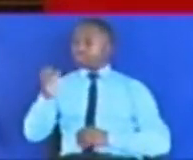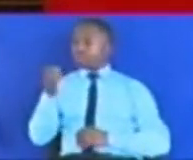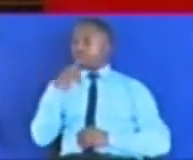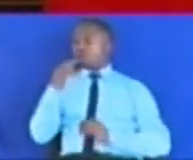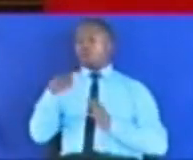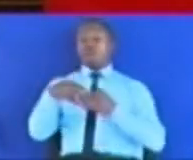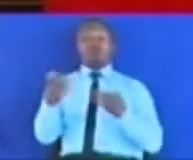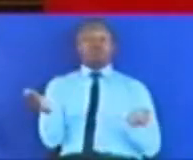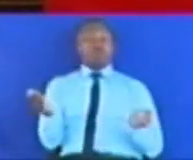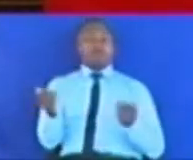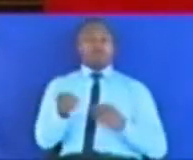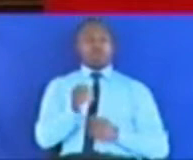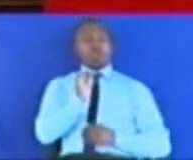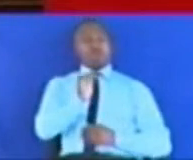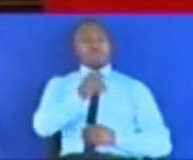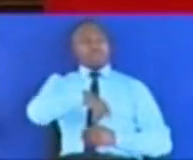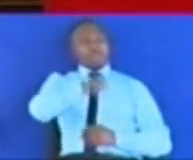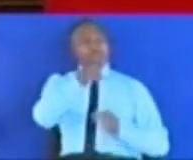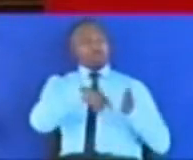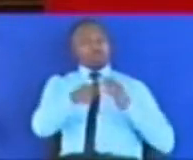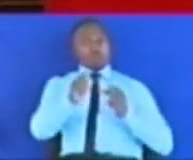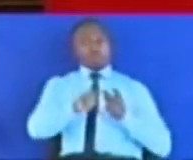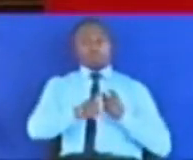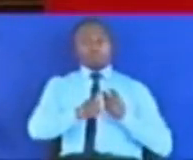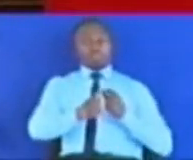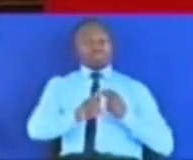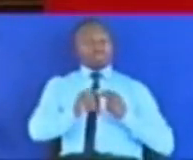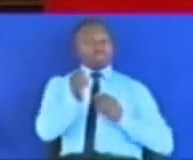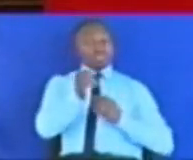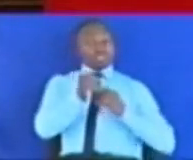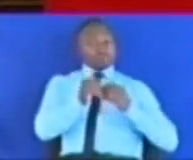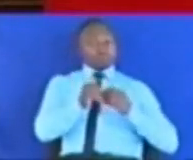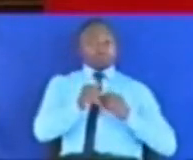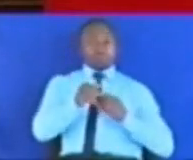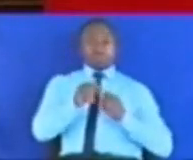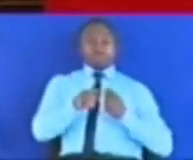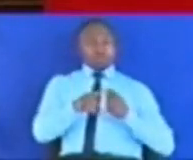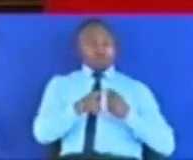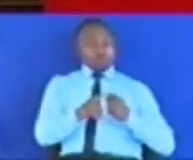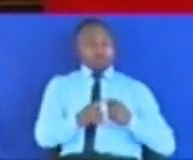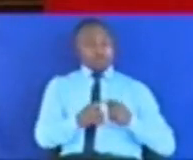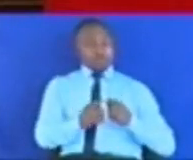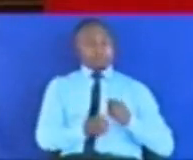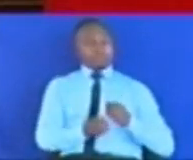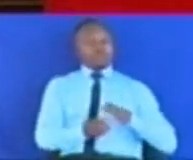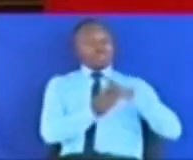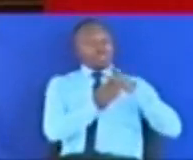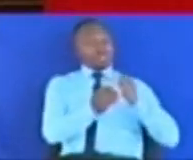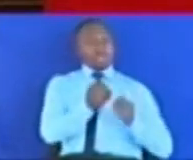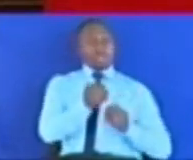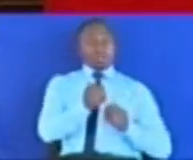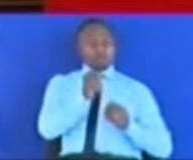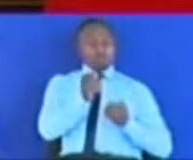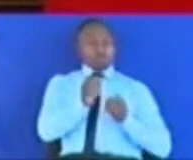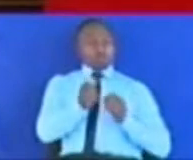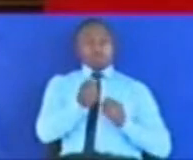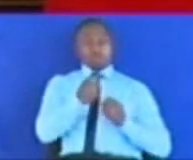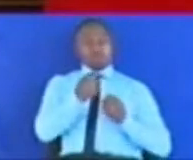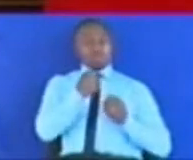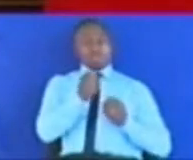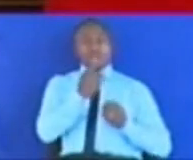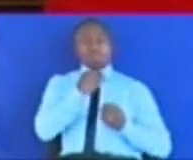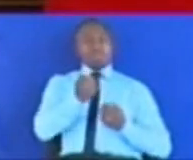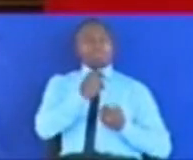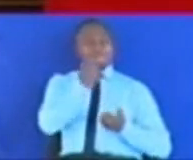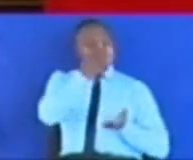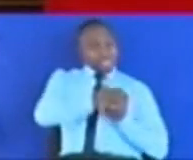hawana. Wanawaelekeza kwenda kununua kwa mshtili. Wanapoenda kwa mshtili, mshtili anataka pesa keshi. Hospitali hawana.